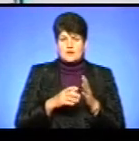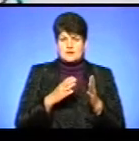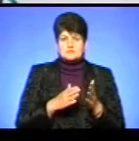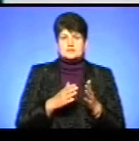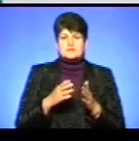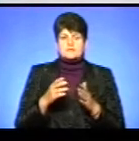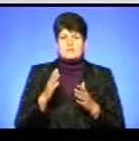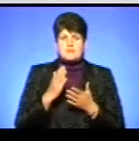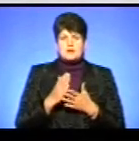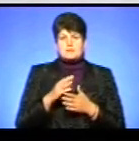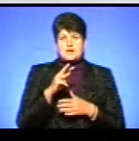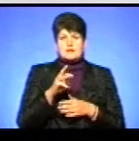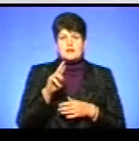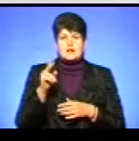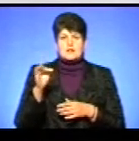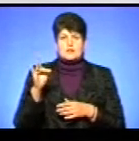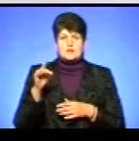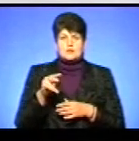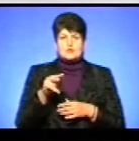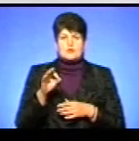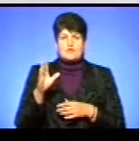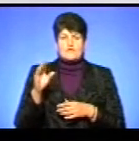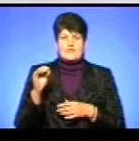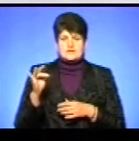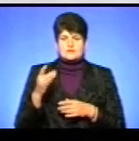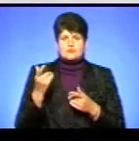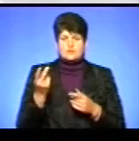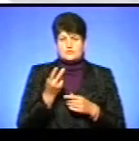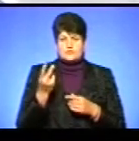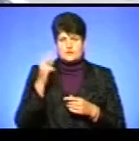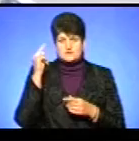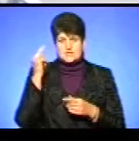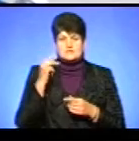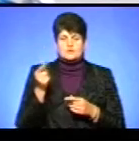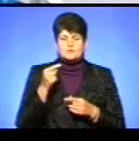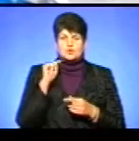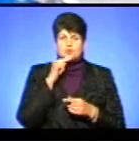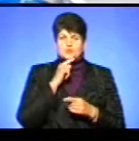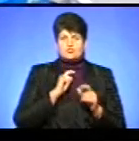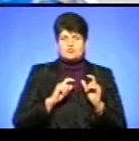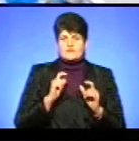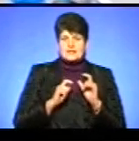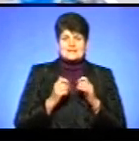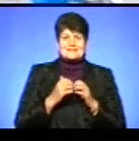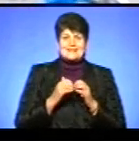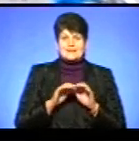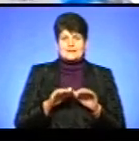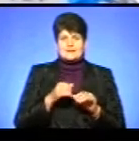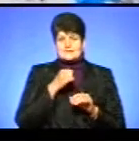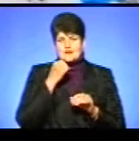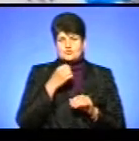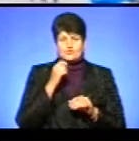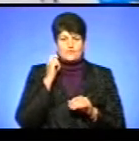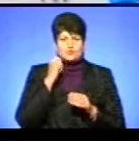Мар'ян Воловець. Обидва є студентами Тернопільського національного економічного університету. Серед дітей старшого віку